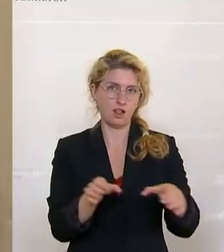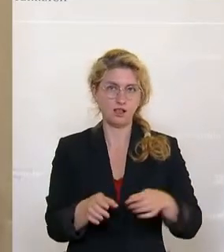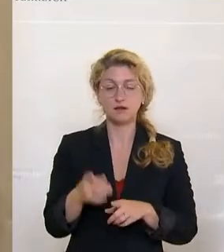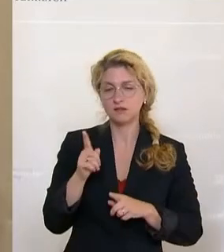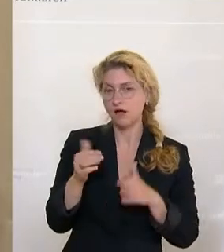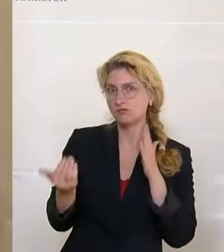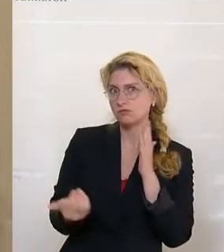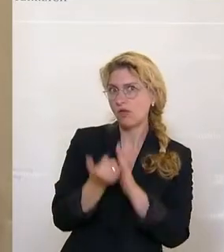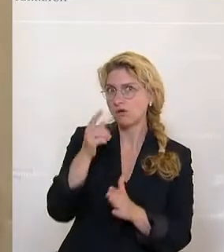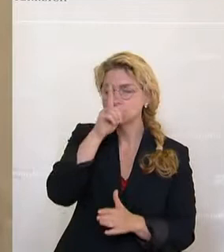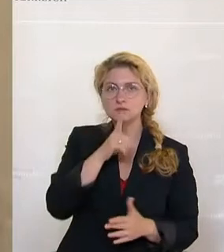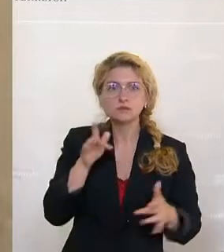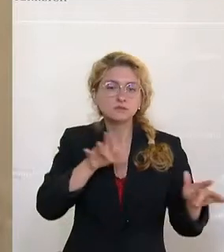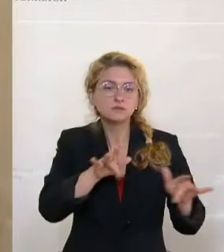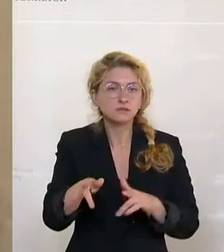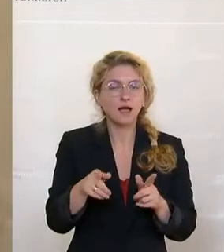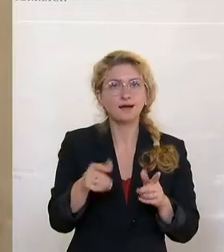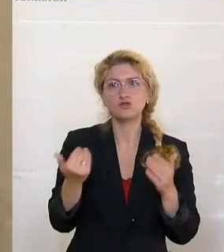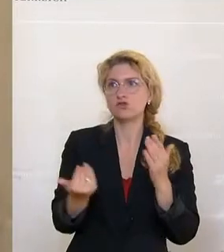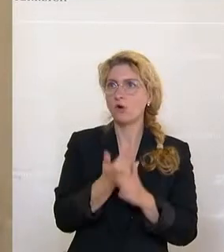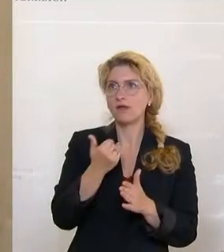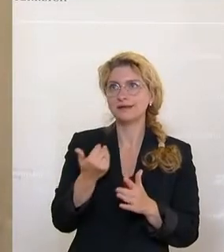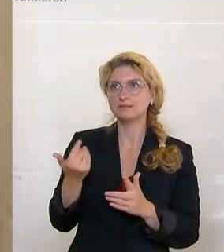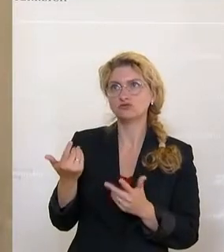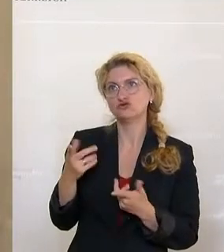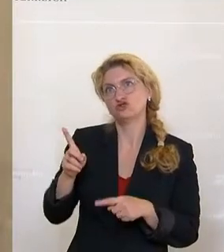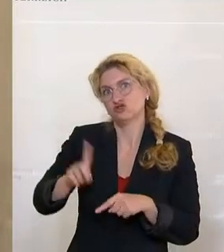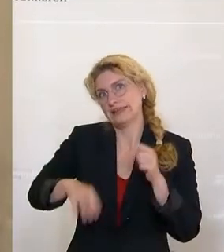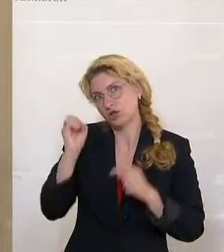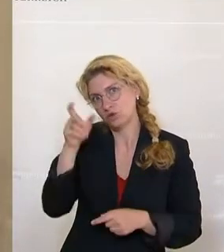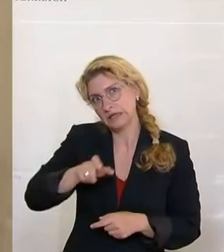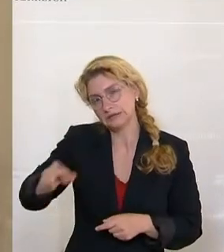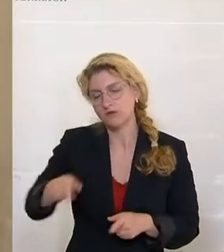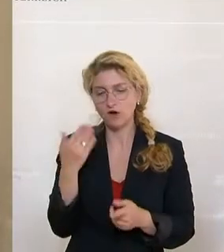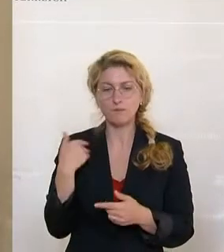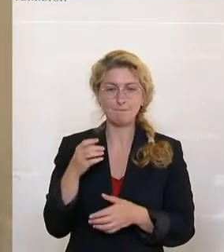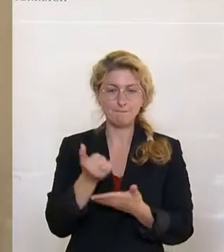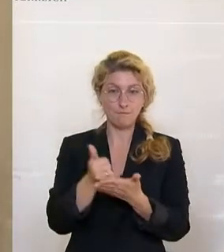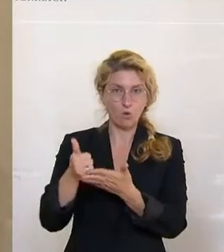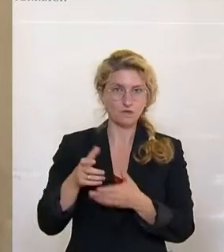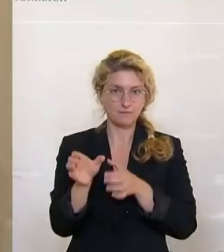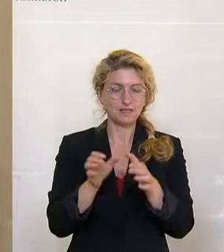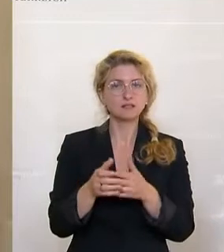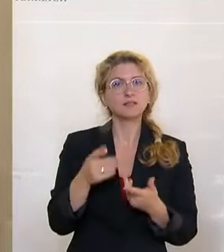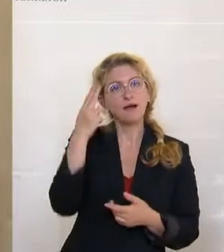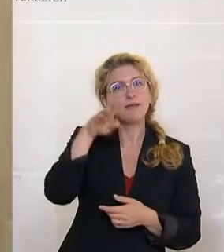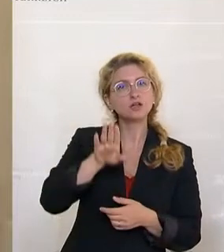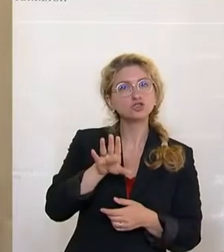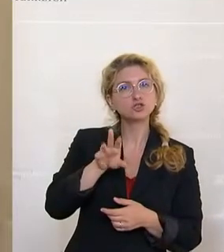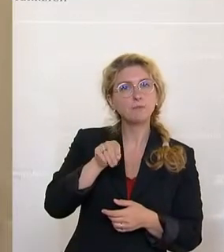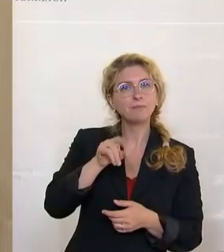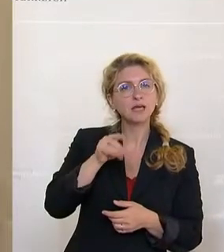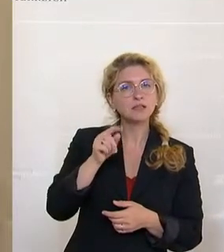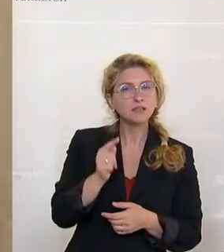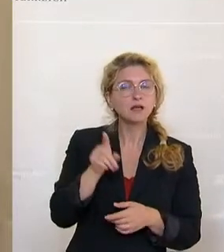Verhältnissen zu ganz neuen, schlechten Türkisen. Hier war nämlich bei der Postenbesetzung Thomas Schmid, ja selbst der Kanzler,